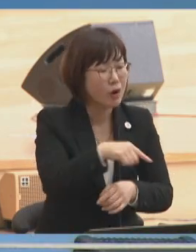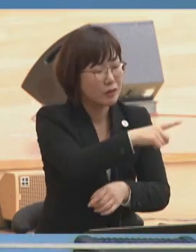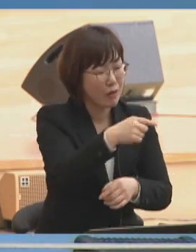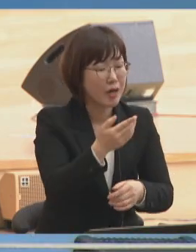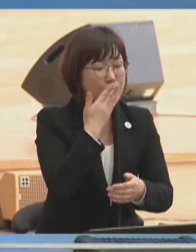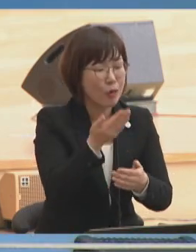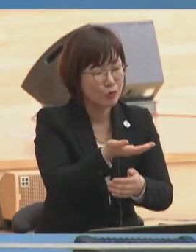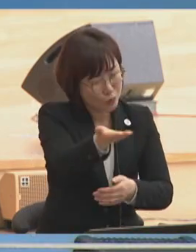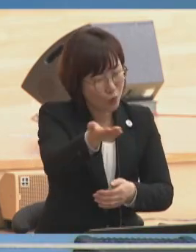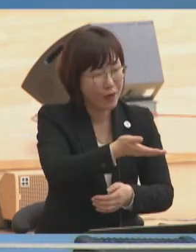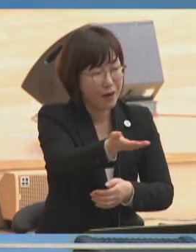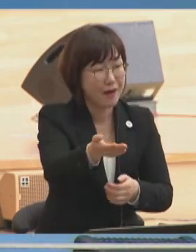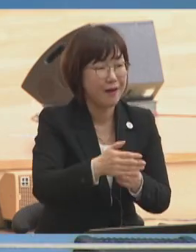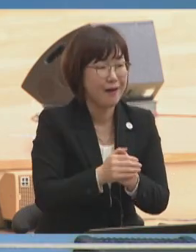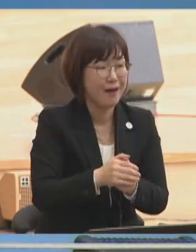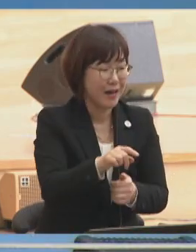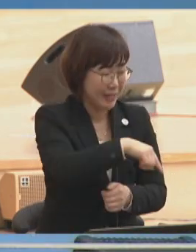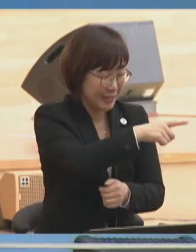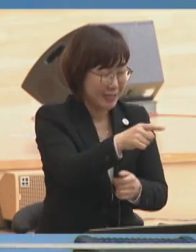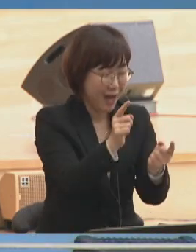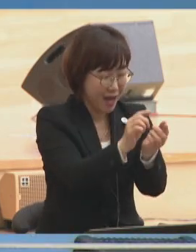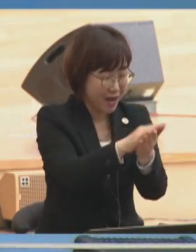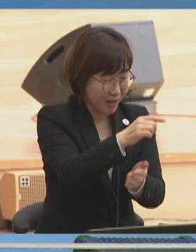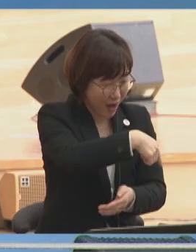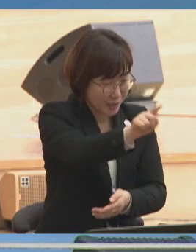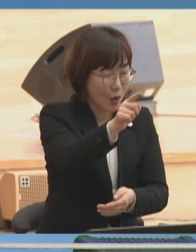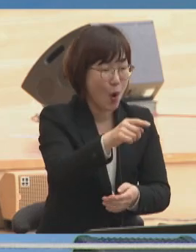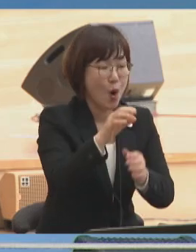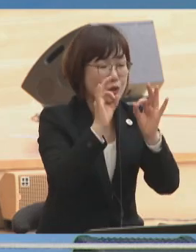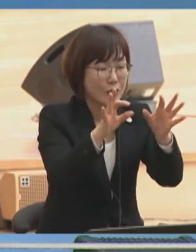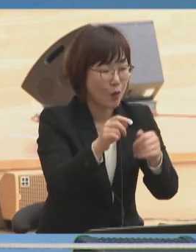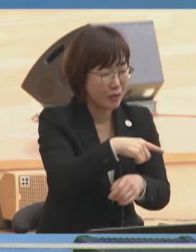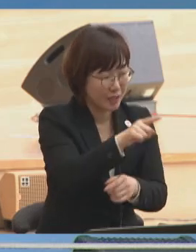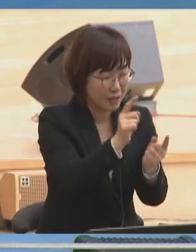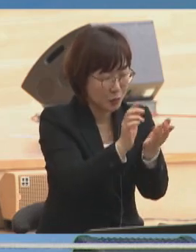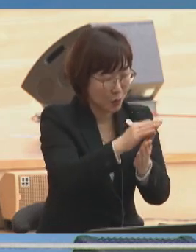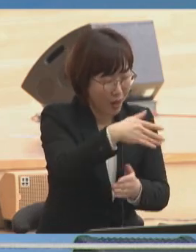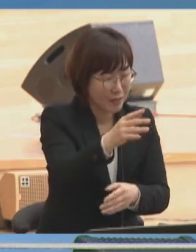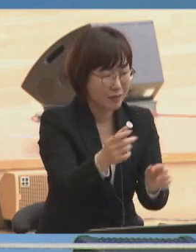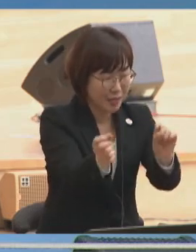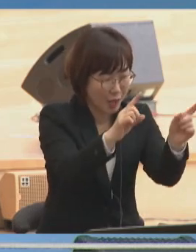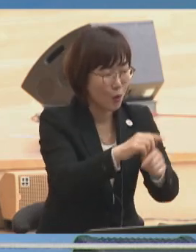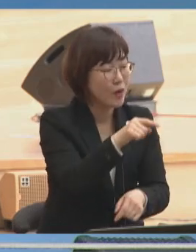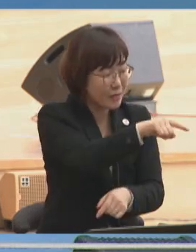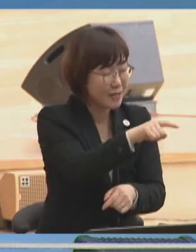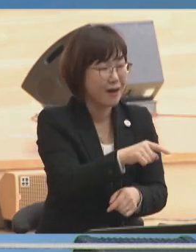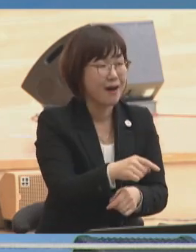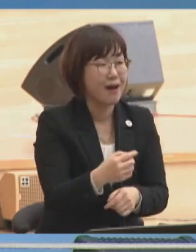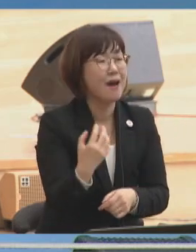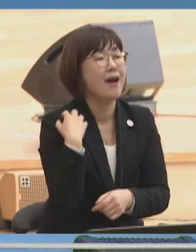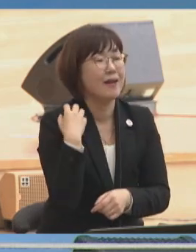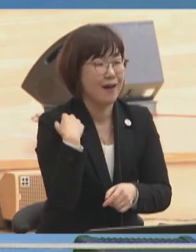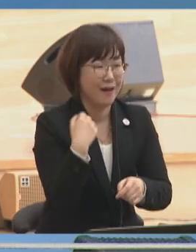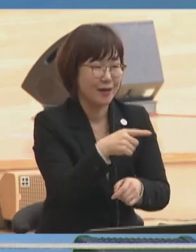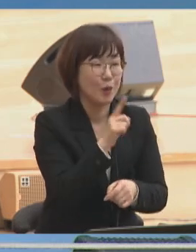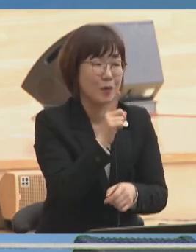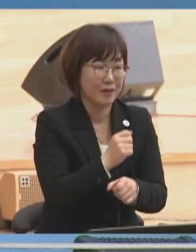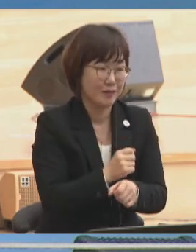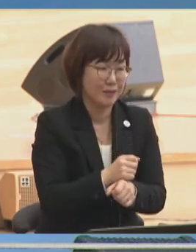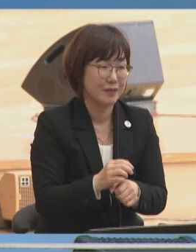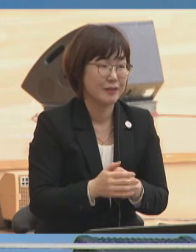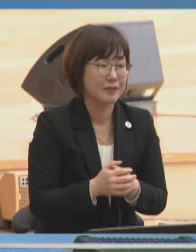주라. 네가 가서 전하고 네가 가서 살리고 네가 해라, 네가.